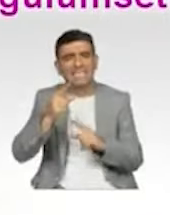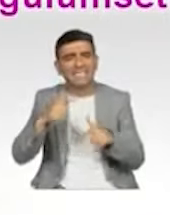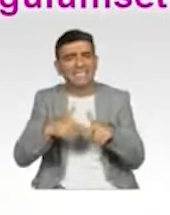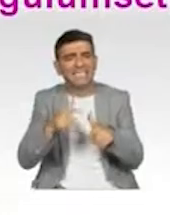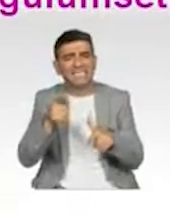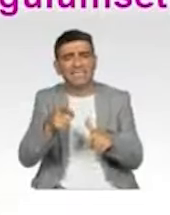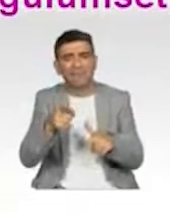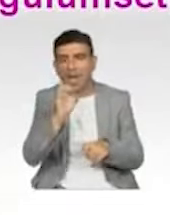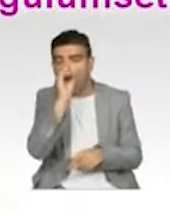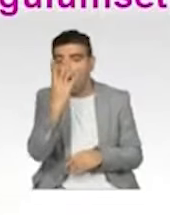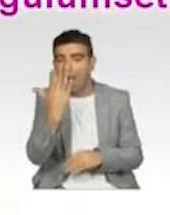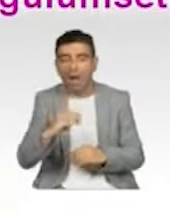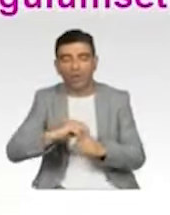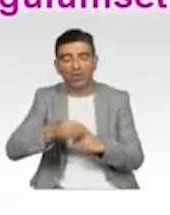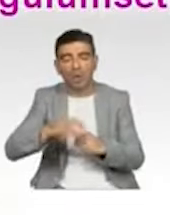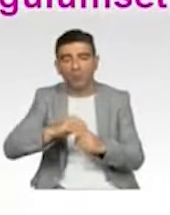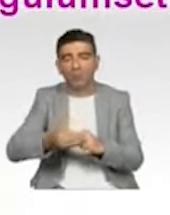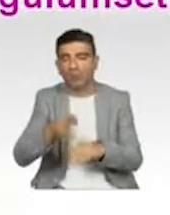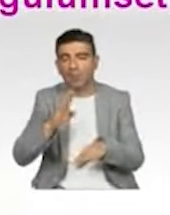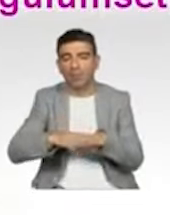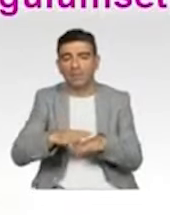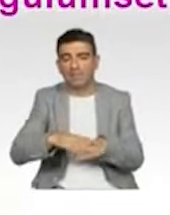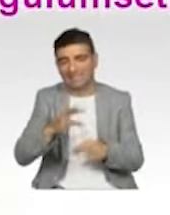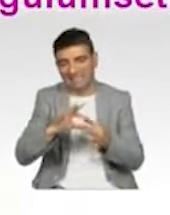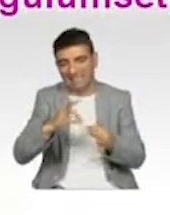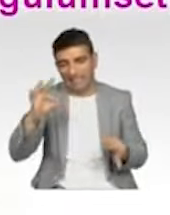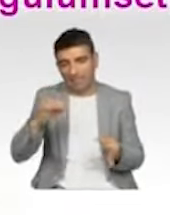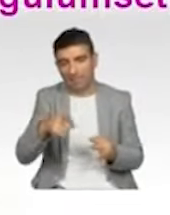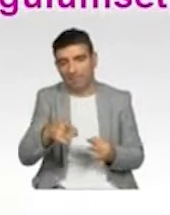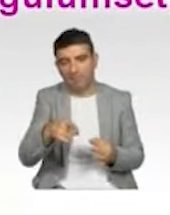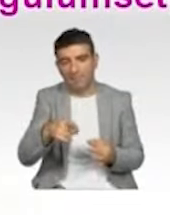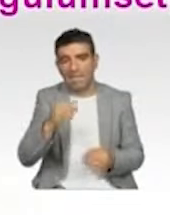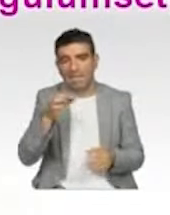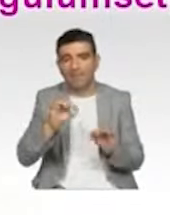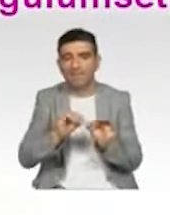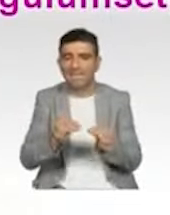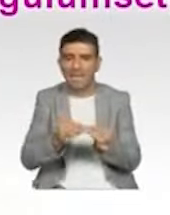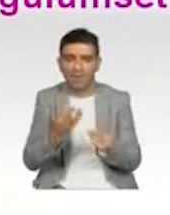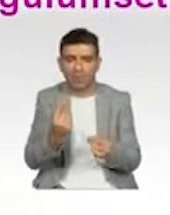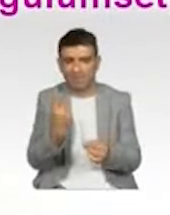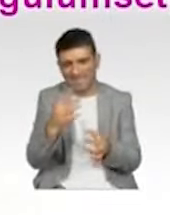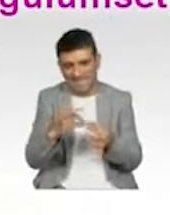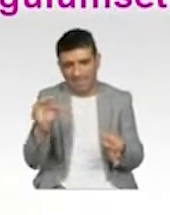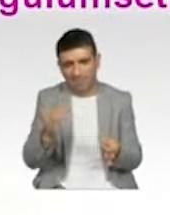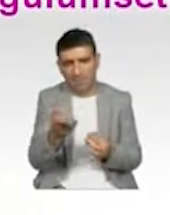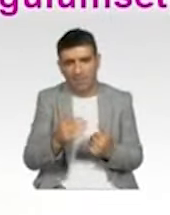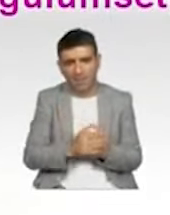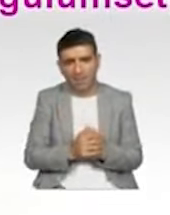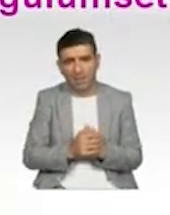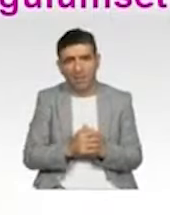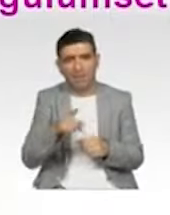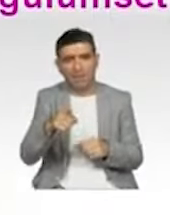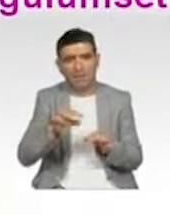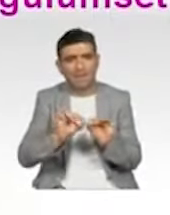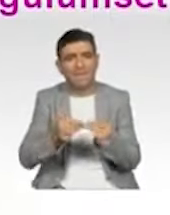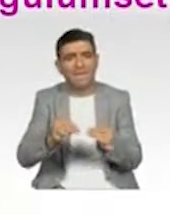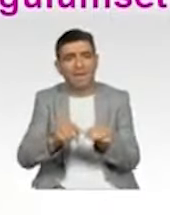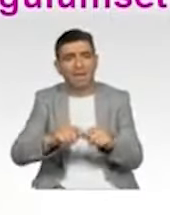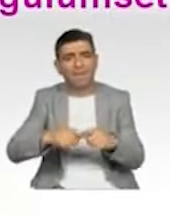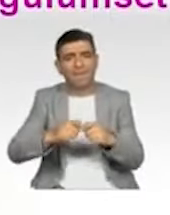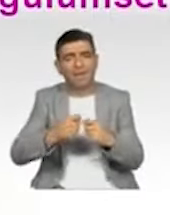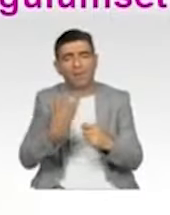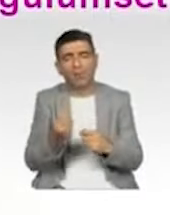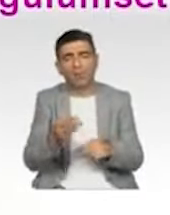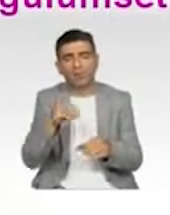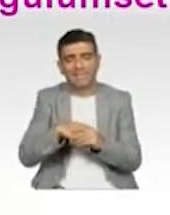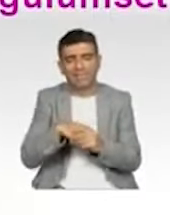çoğu ağaç kabuğundan yapılıyor. Sadece ip kısmı plastik olabilir. Sonuçta bir ip. Hani elastik şey olduğu için, naylon